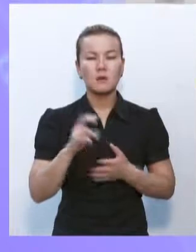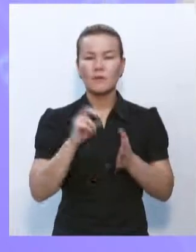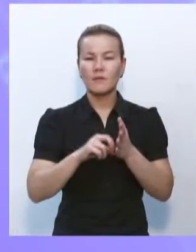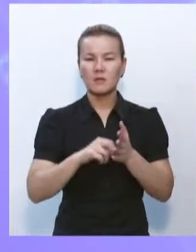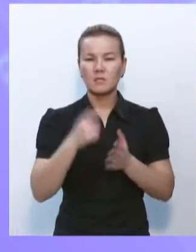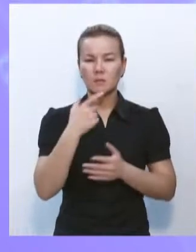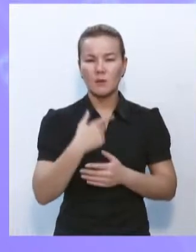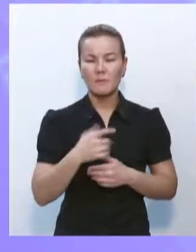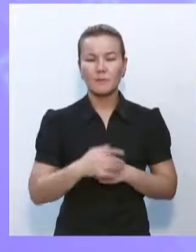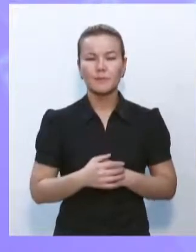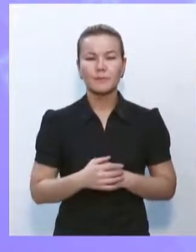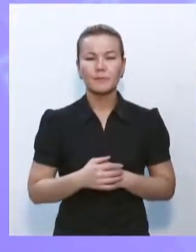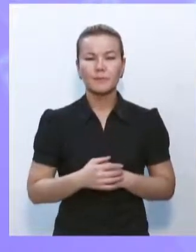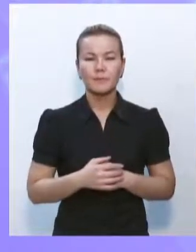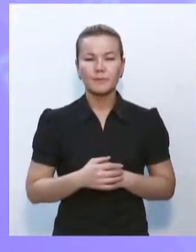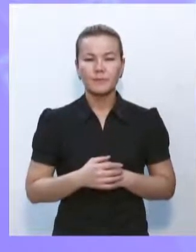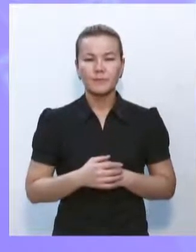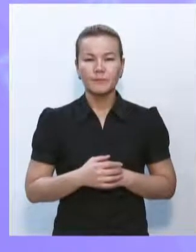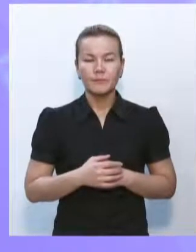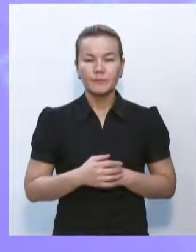Проверьте себя.